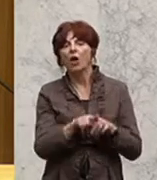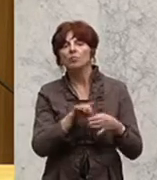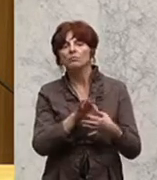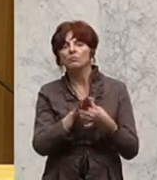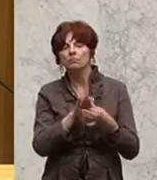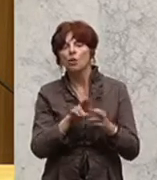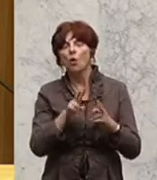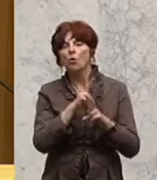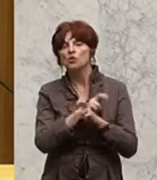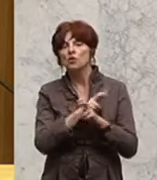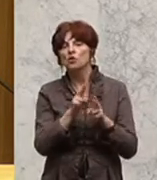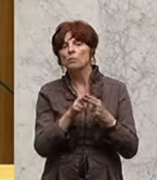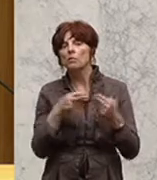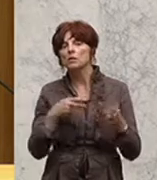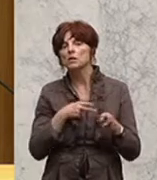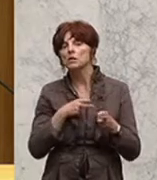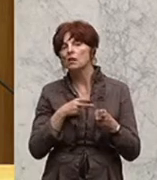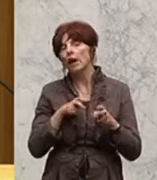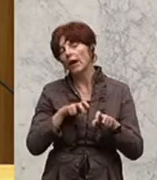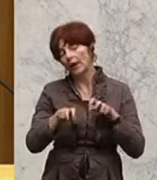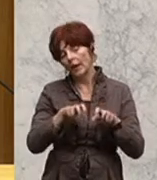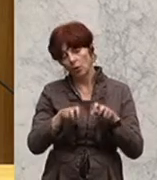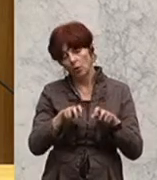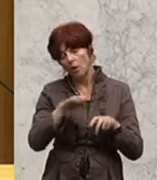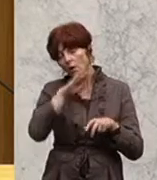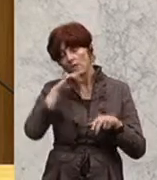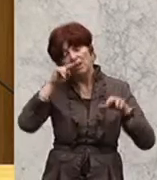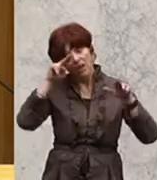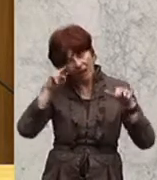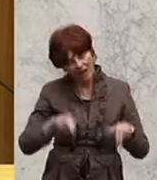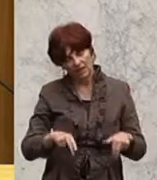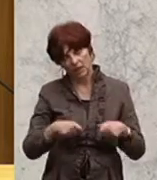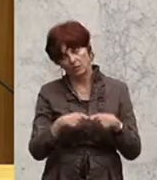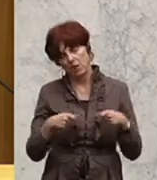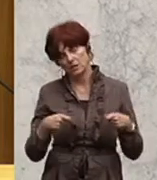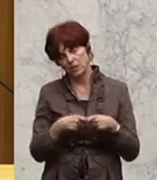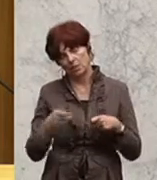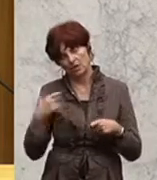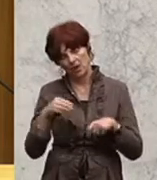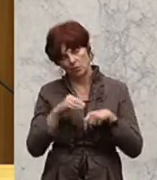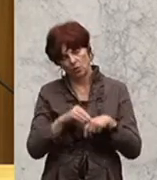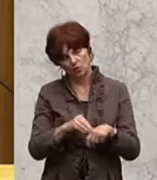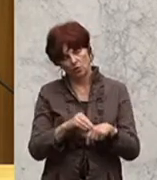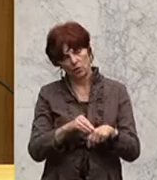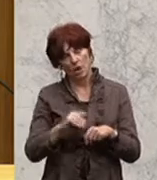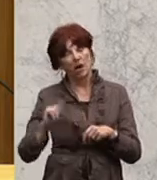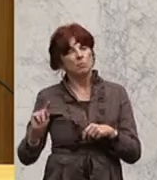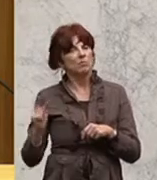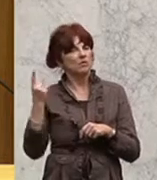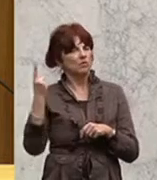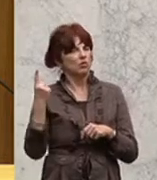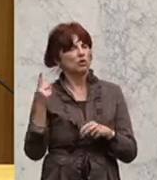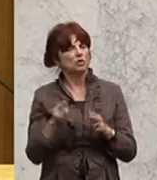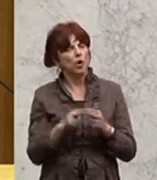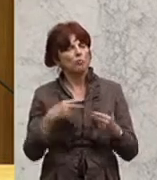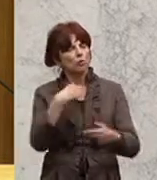Ich denke, dass viele richtige Maßnahmen gesetzt worden sind, vor allem das Engagement unseres Bundeskanzlers auf